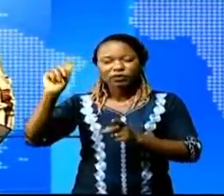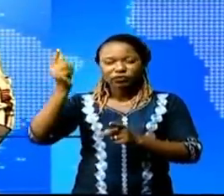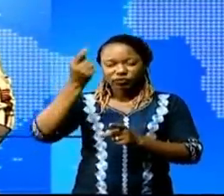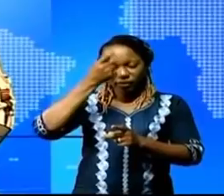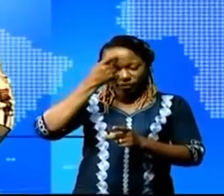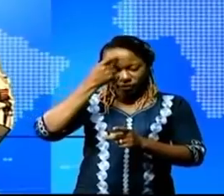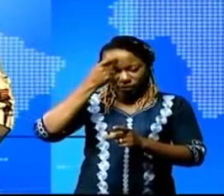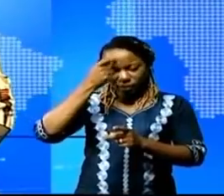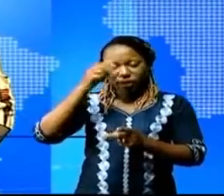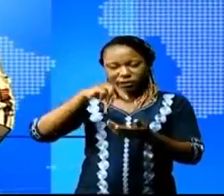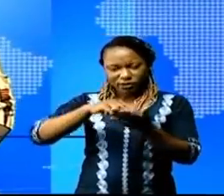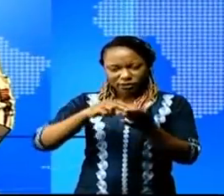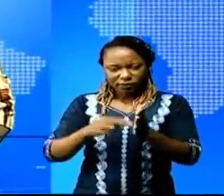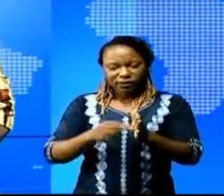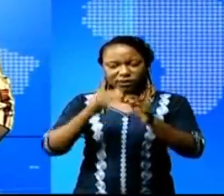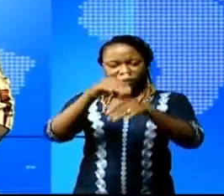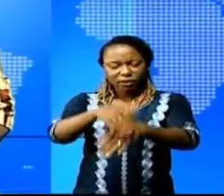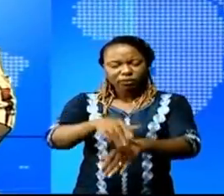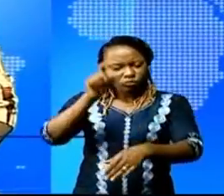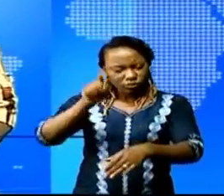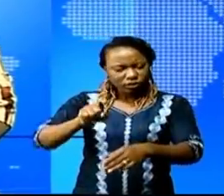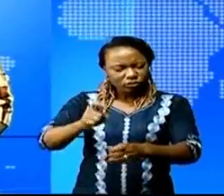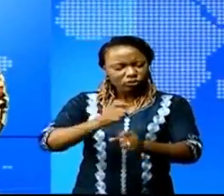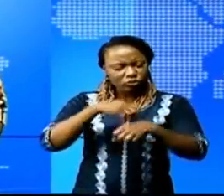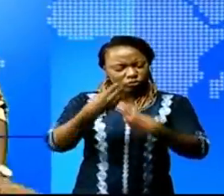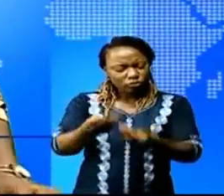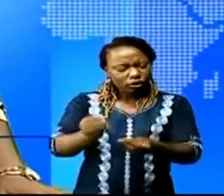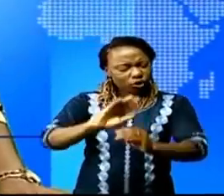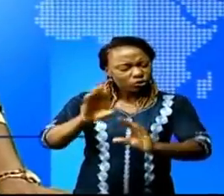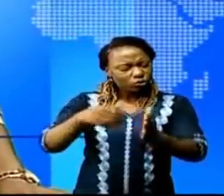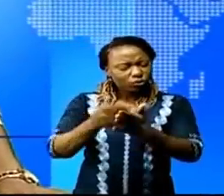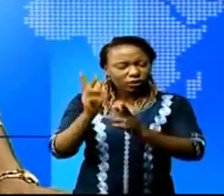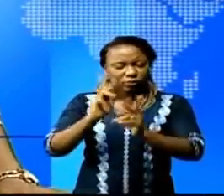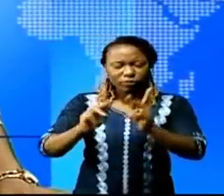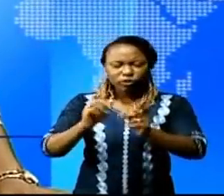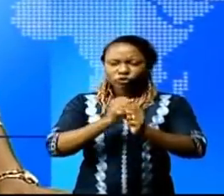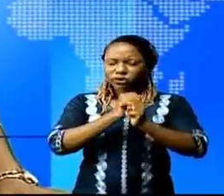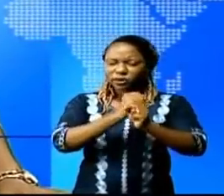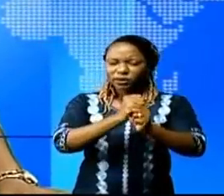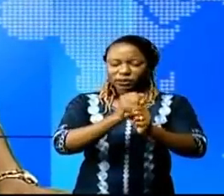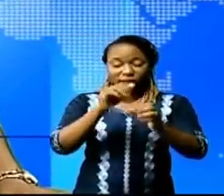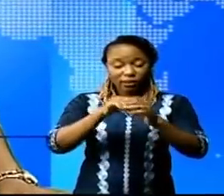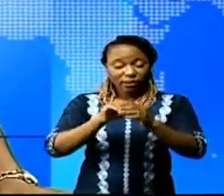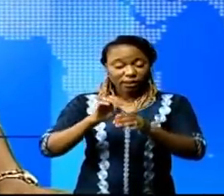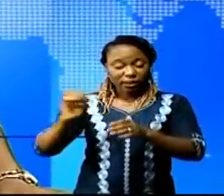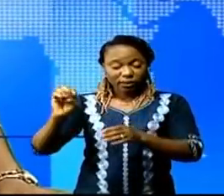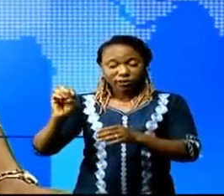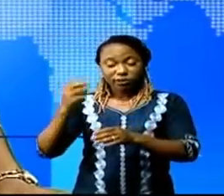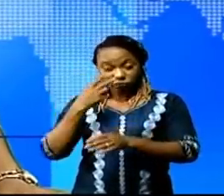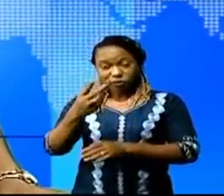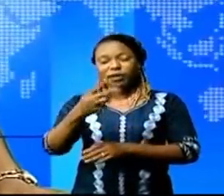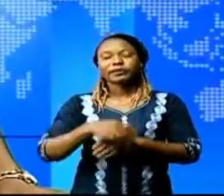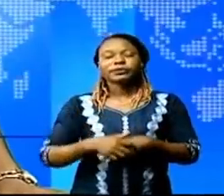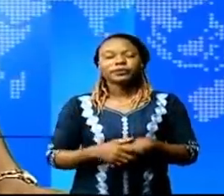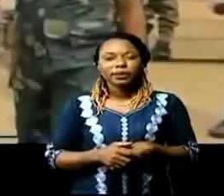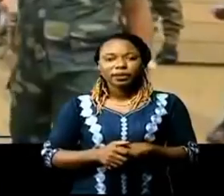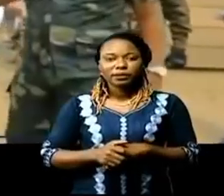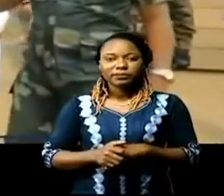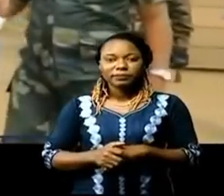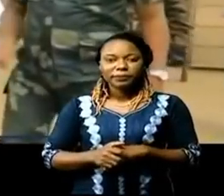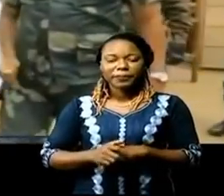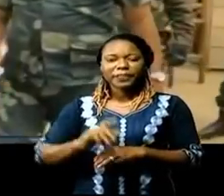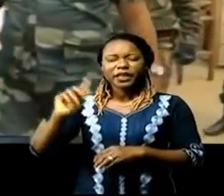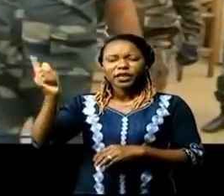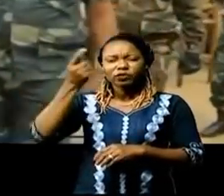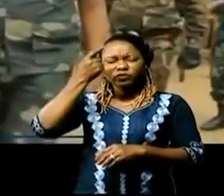poursuivre d'assumer la sécurité de toute la population de cette partie du pays. Reportage. Le